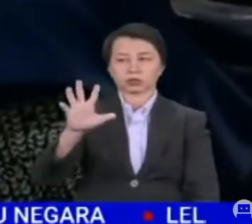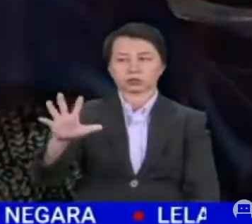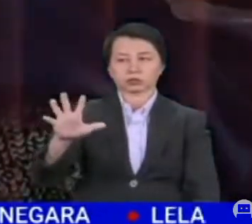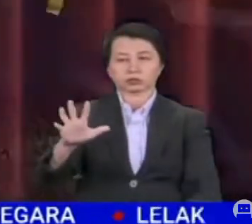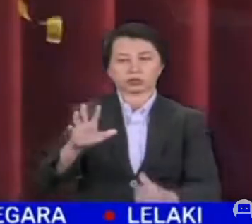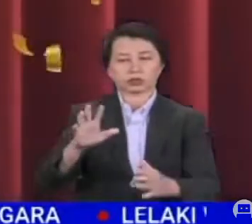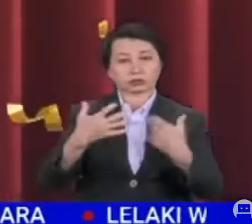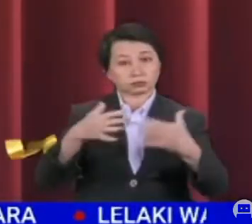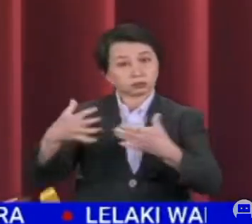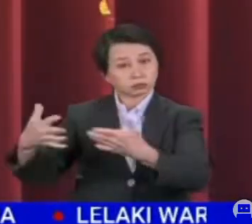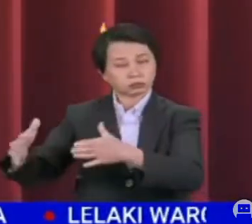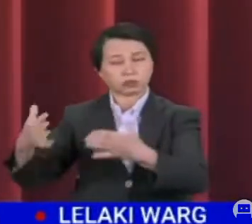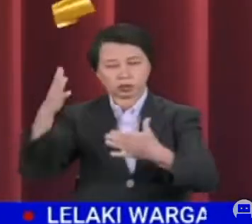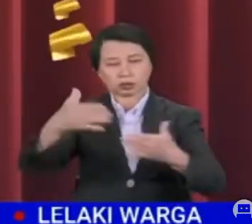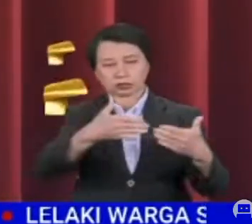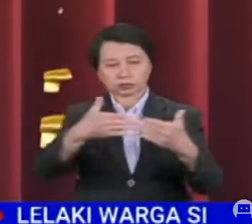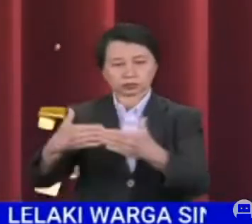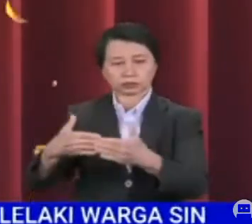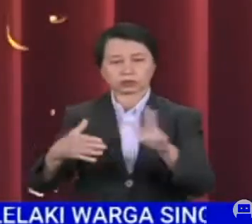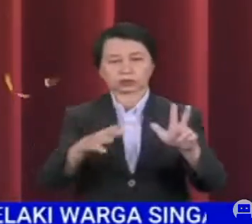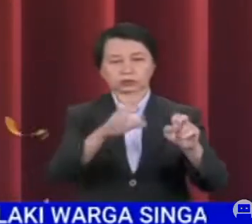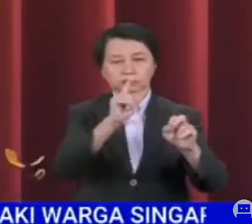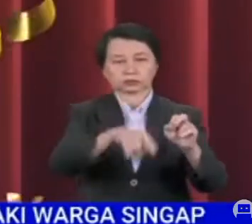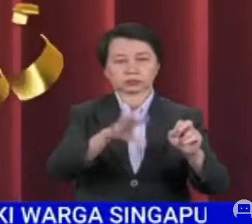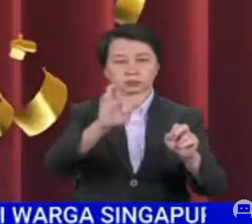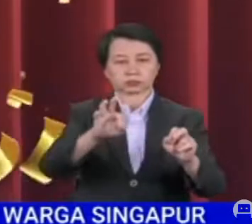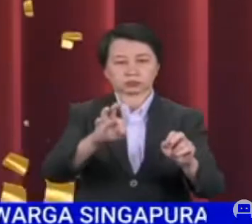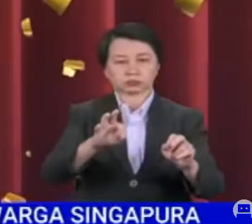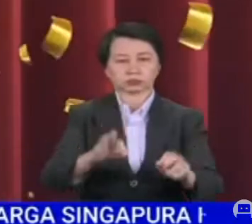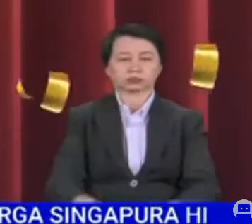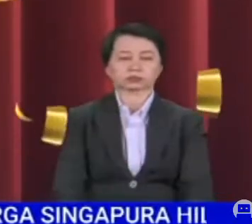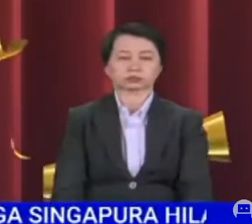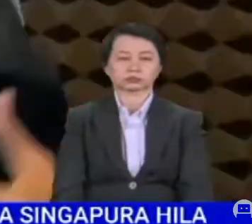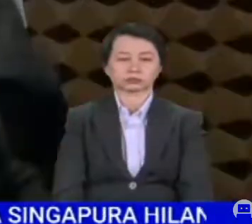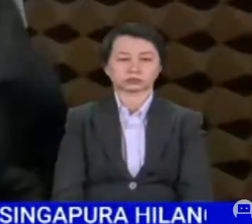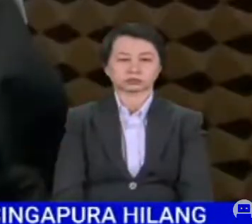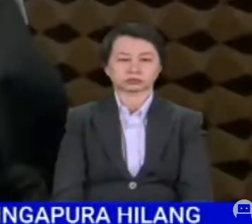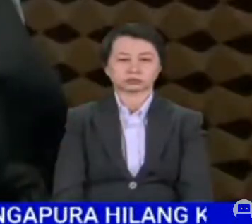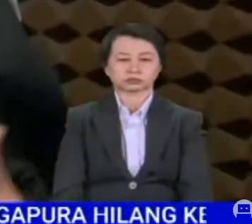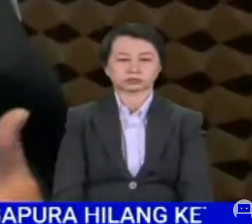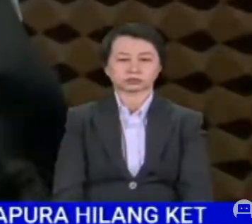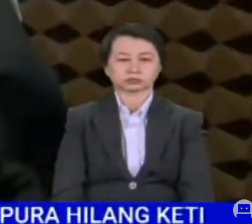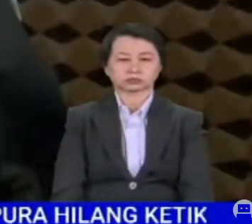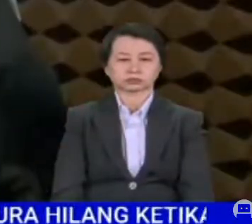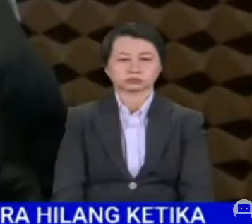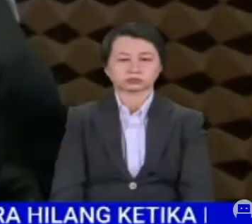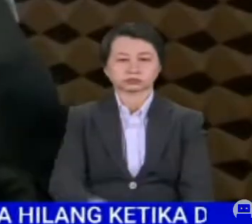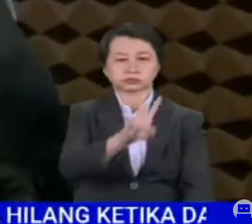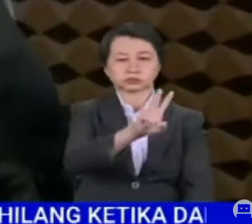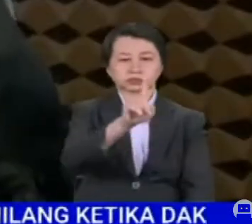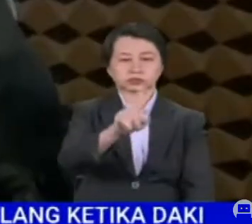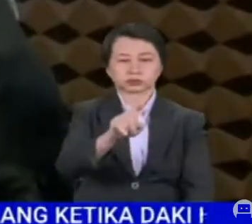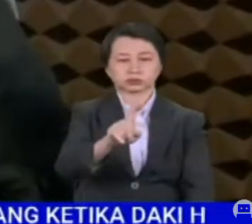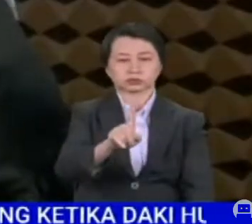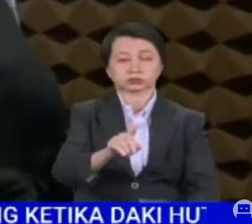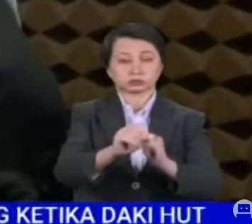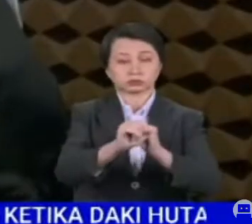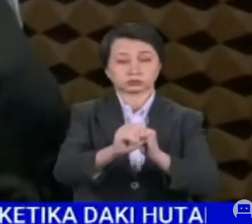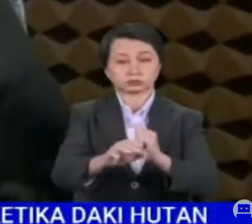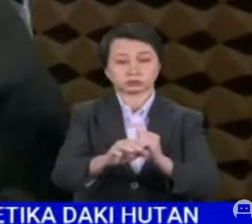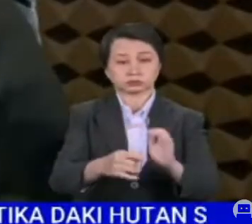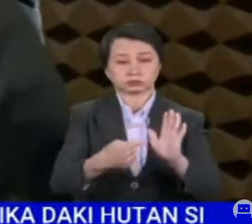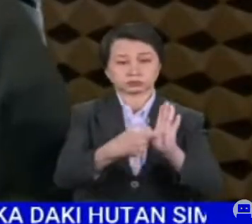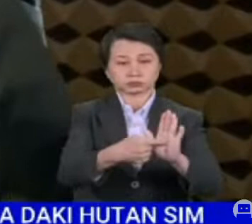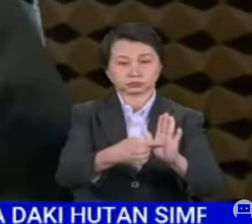diteruskan bermula 30 September ini di platform YouTube Mac Training Center. Ini mungkin satu entertainment yang